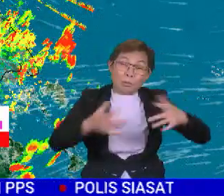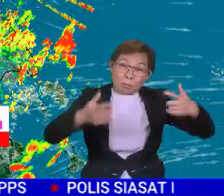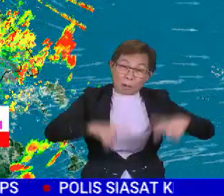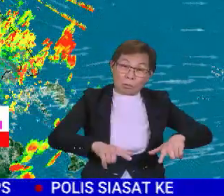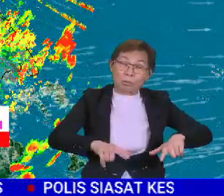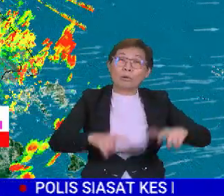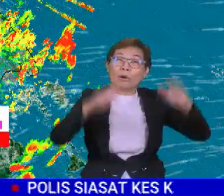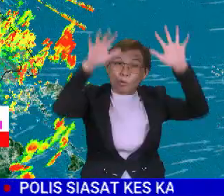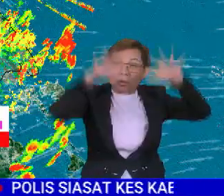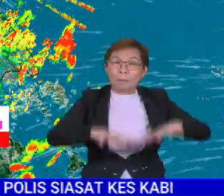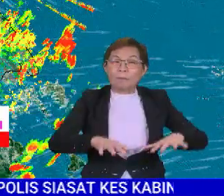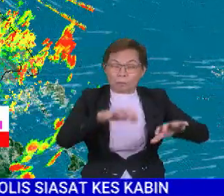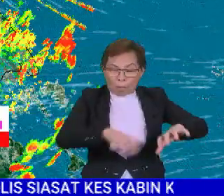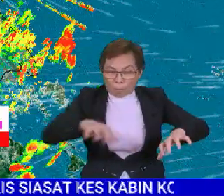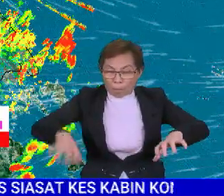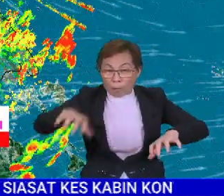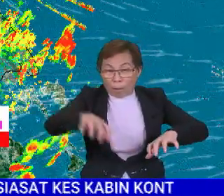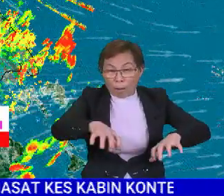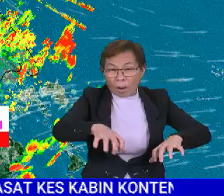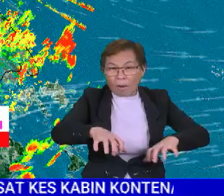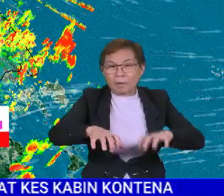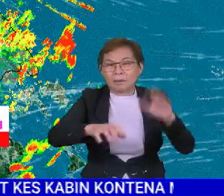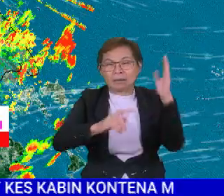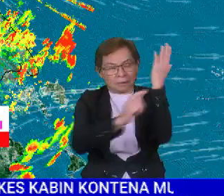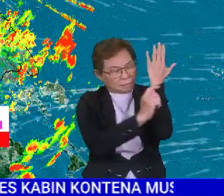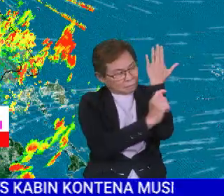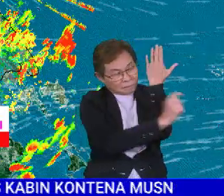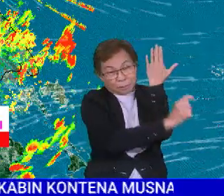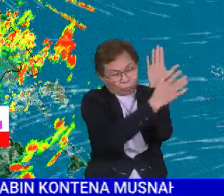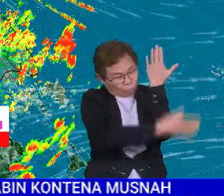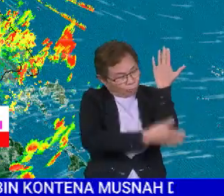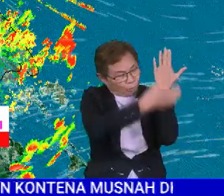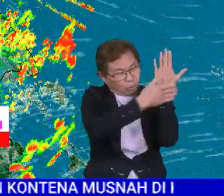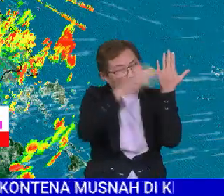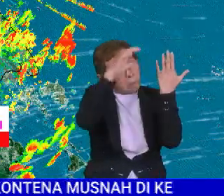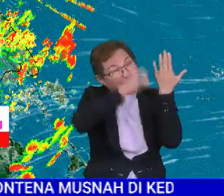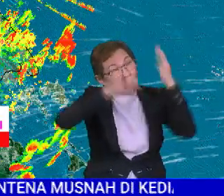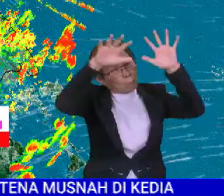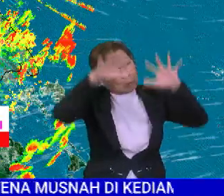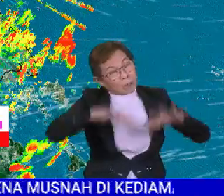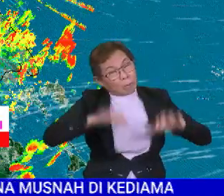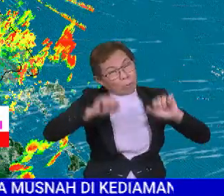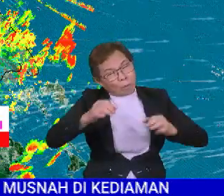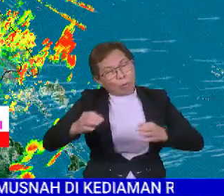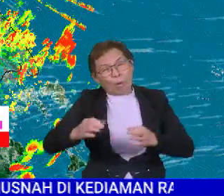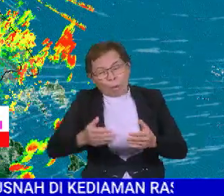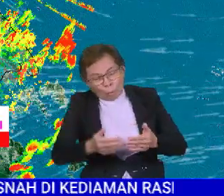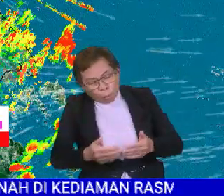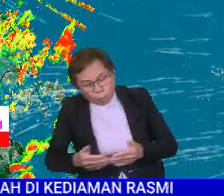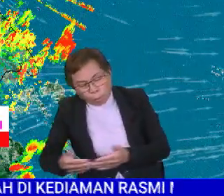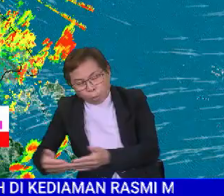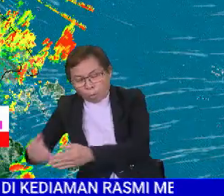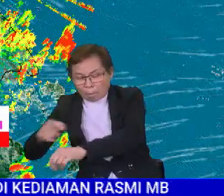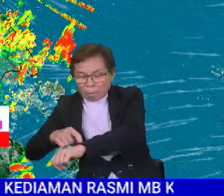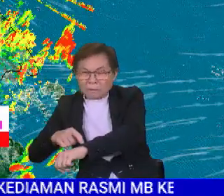berlaku melibatkan kawasan-kawasan di bahagian pantai timur Semenanjung, dijangkakan keadaan ini boleh berlanjutan dalam